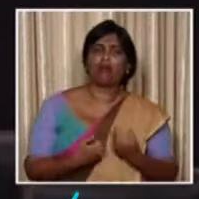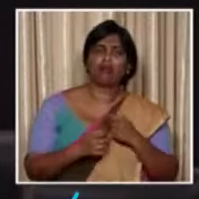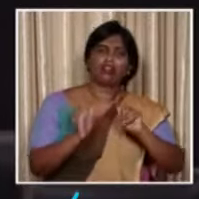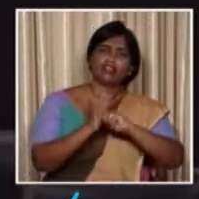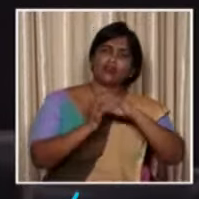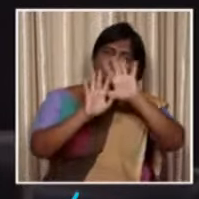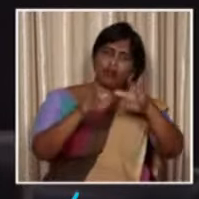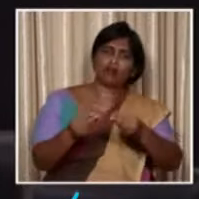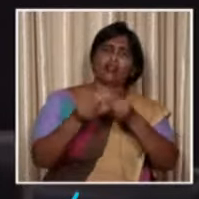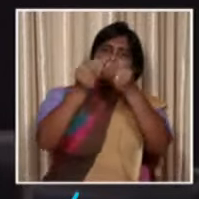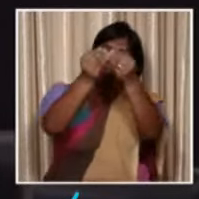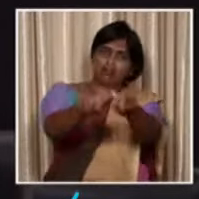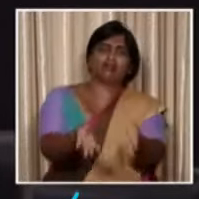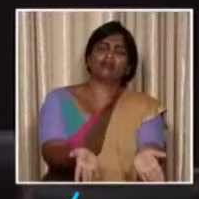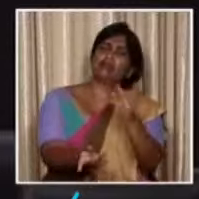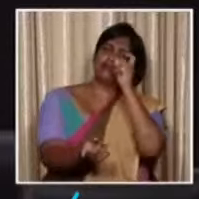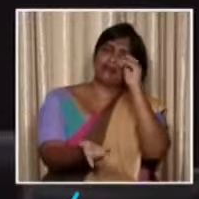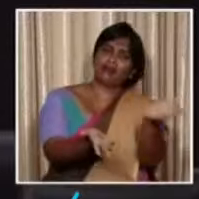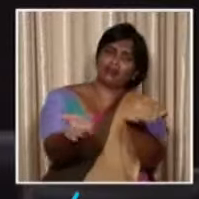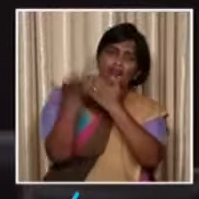යතුරු කැලල්ල ඔබතුමාට ගෙනත් දෙනවා.